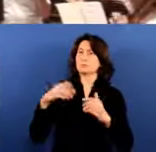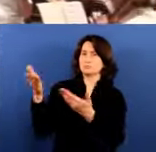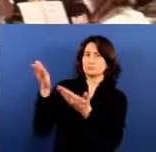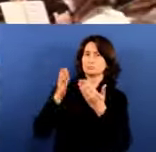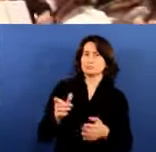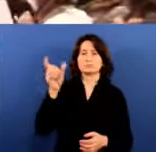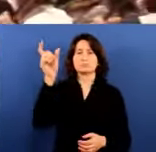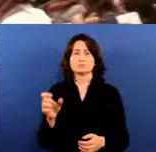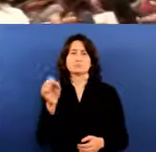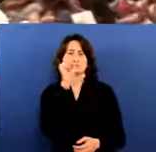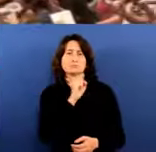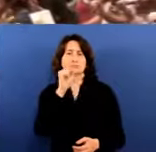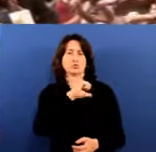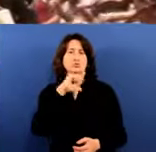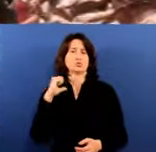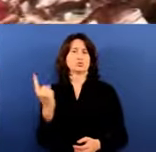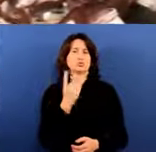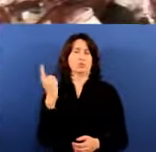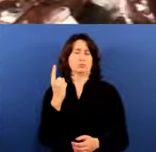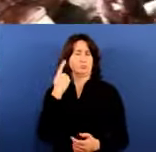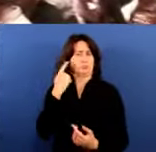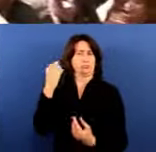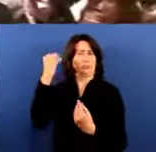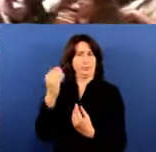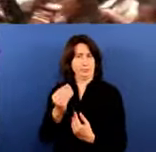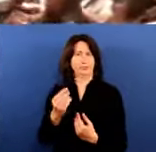taldeek eskainiko dituztenak hain zuzen, Bizkaiko hainbat herritan.